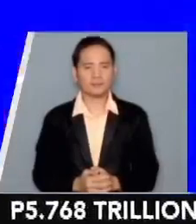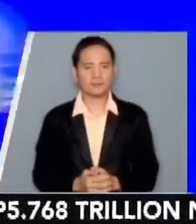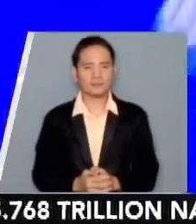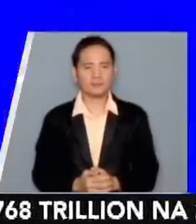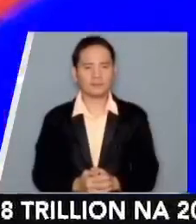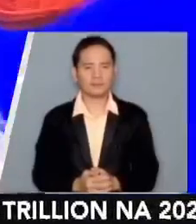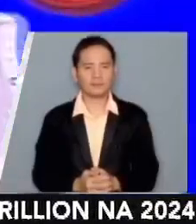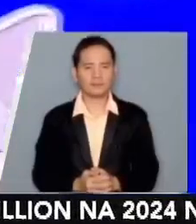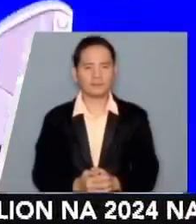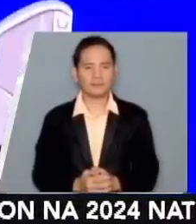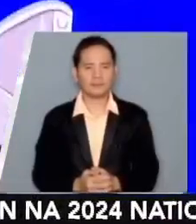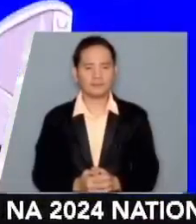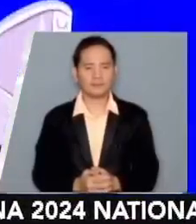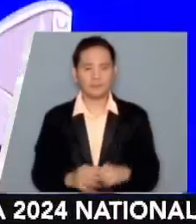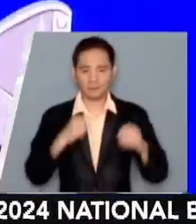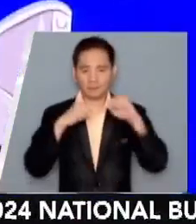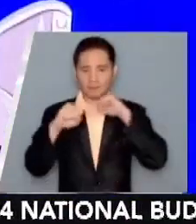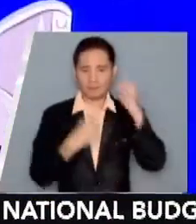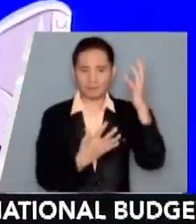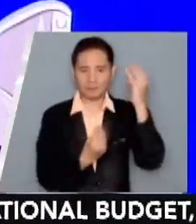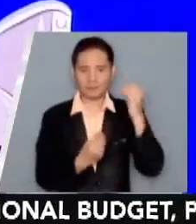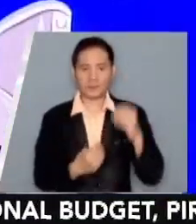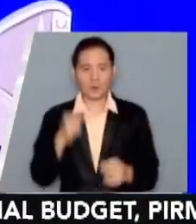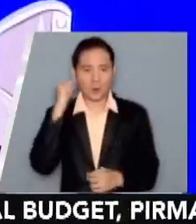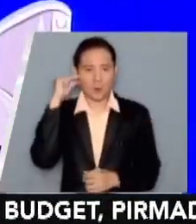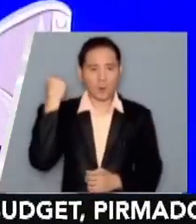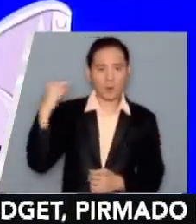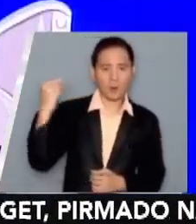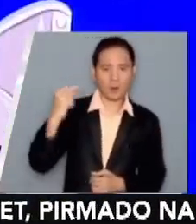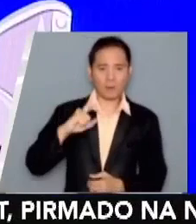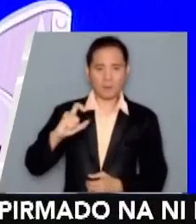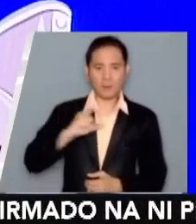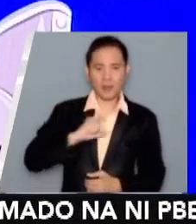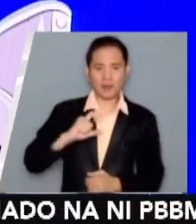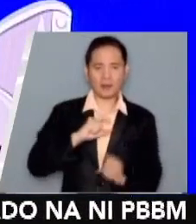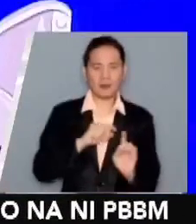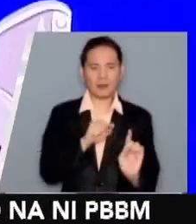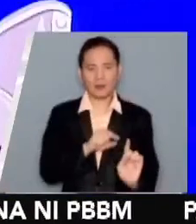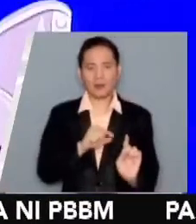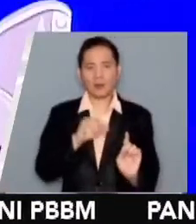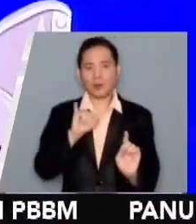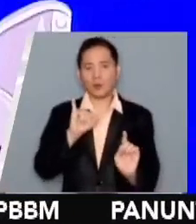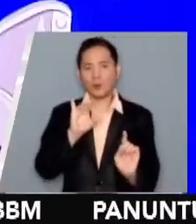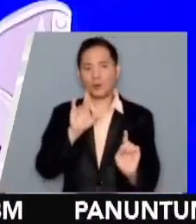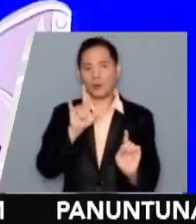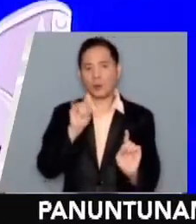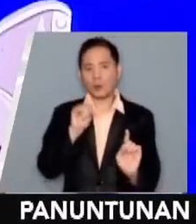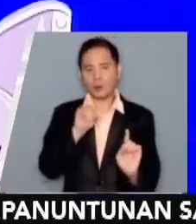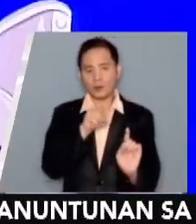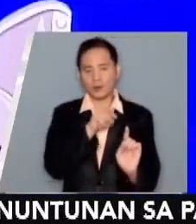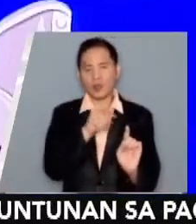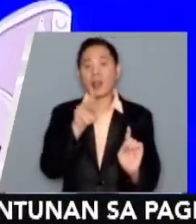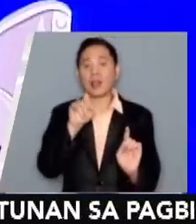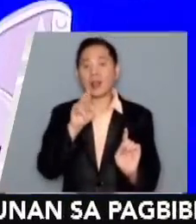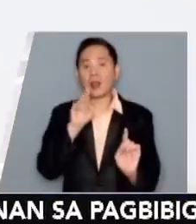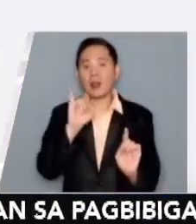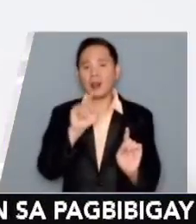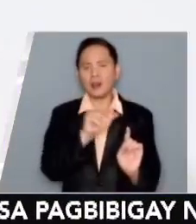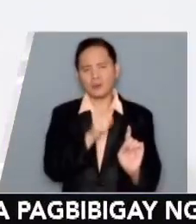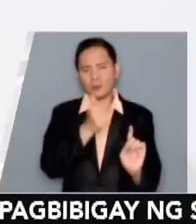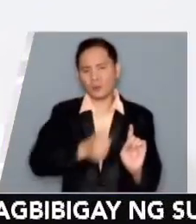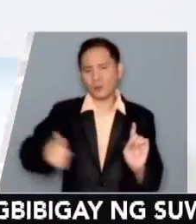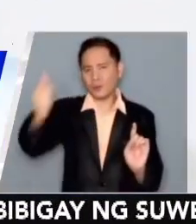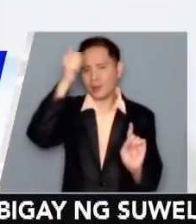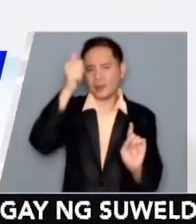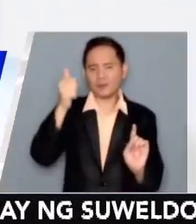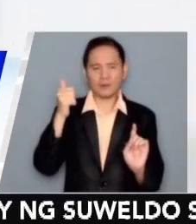pitong gold medals na ang napanalunan ng Pinoy gymnast na si Carl eldrew yulo sa 2023 batang Pinoy para sa